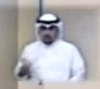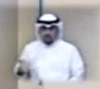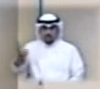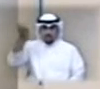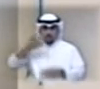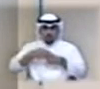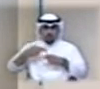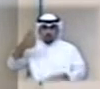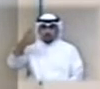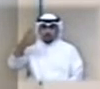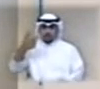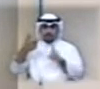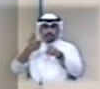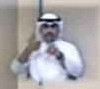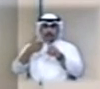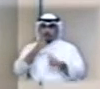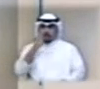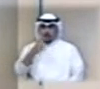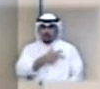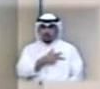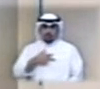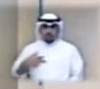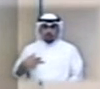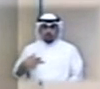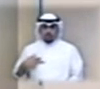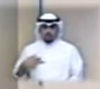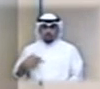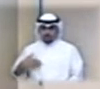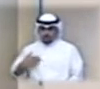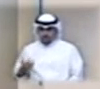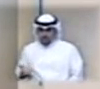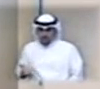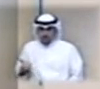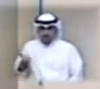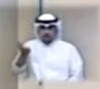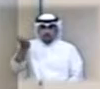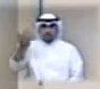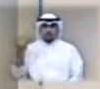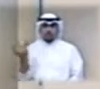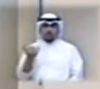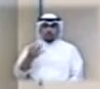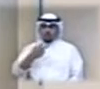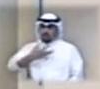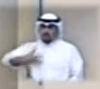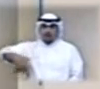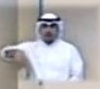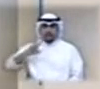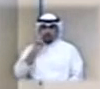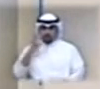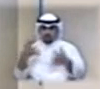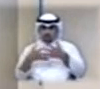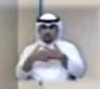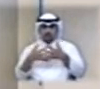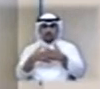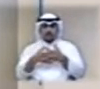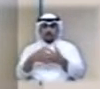ثانيا، يعبر مجلس الوزراء عن تقديره واعتزازه بجميع الأخوة والأبناء العاملين في مختلف الجهات والقطاعات